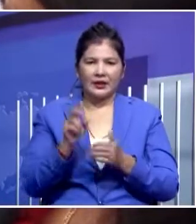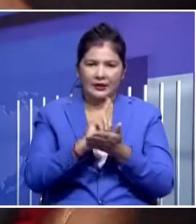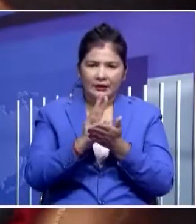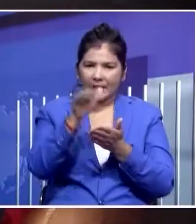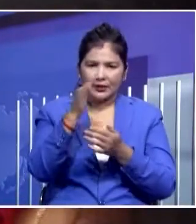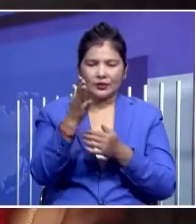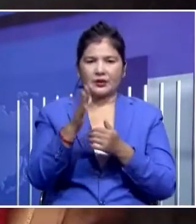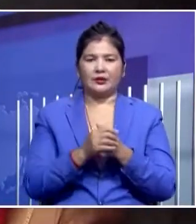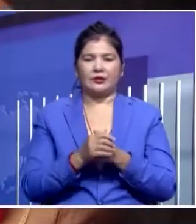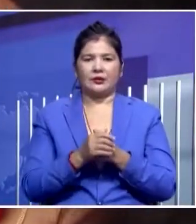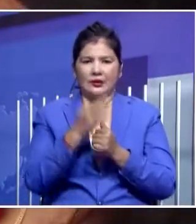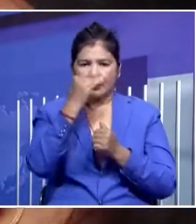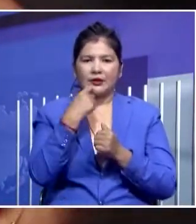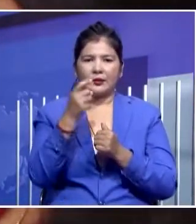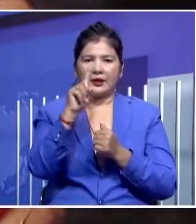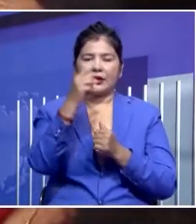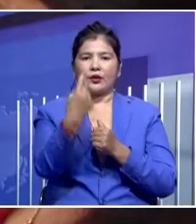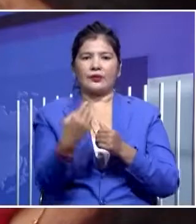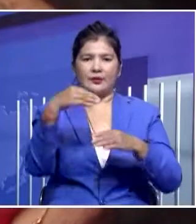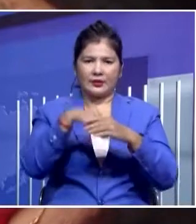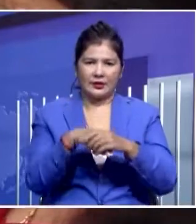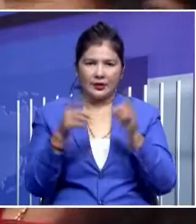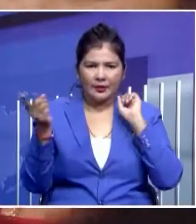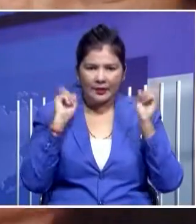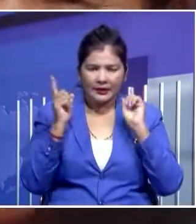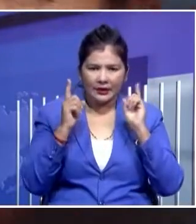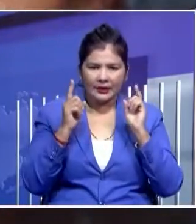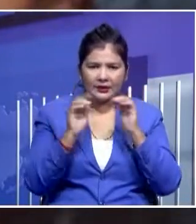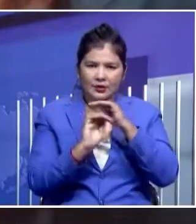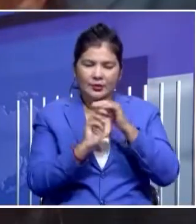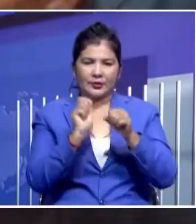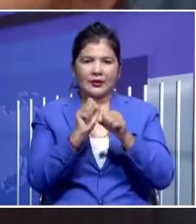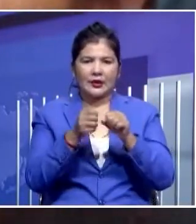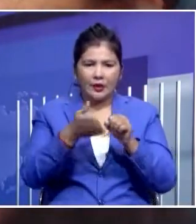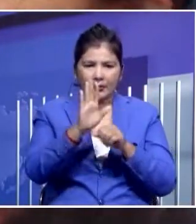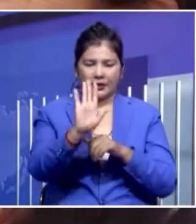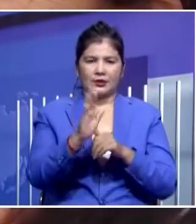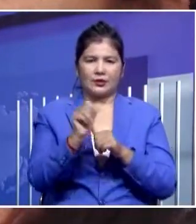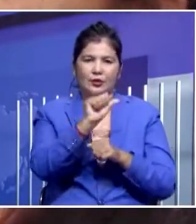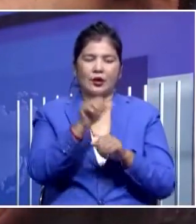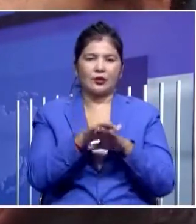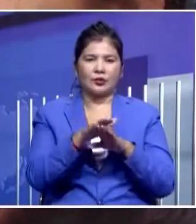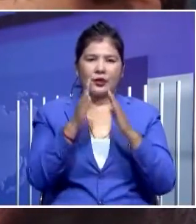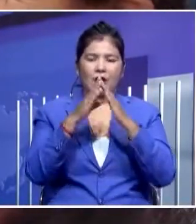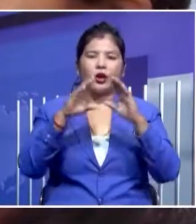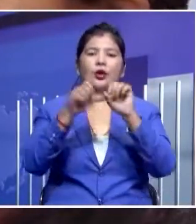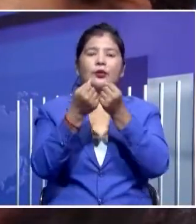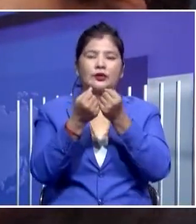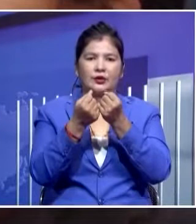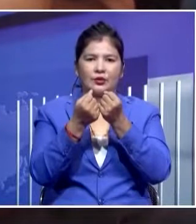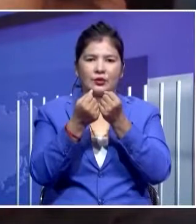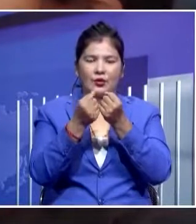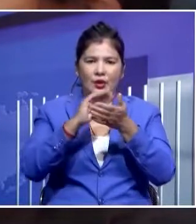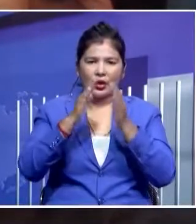आएको छैन किनभने हामीले एक हप्ताभित्र हिमपालिकालाई र हाम्रो समिति बनाएर पठाएका छौँ। उहाँहरूले पनि घर भत्केको विस्थापितै